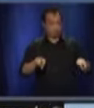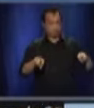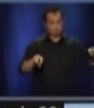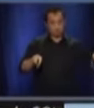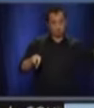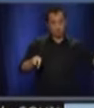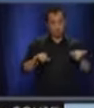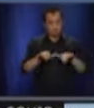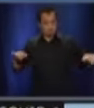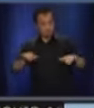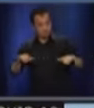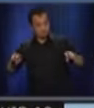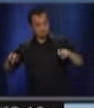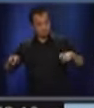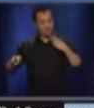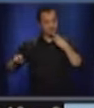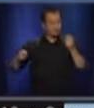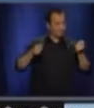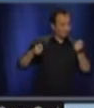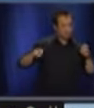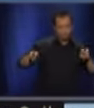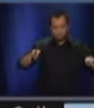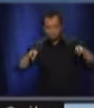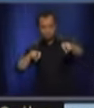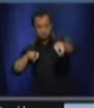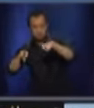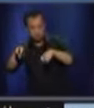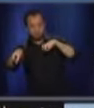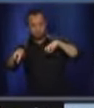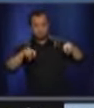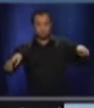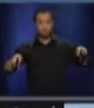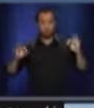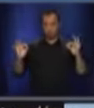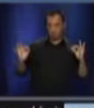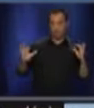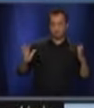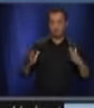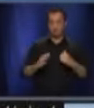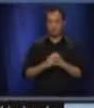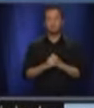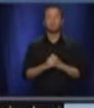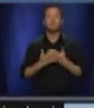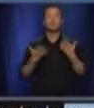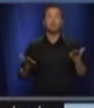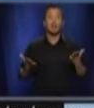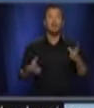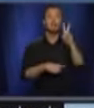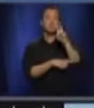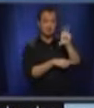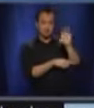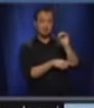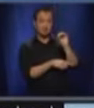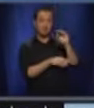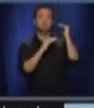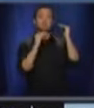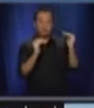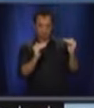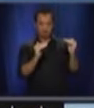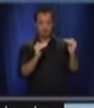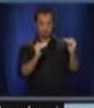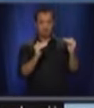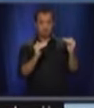la distanciation est facile. Alors donc, le total de 250, pour ça, ne change pas. Je veux rassurer,